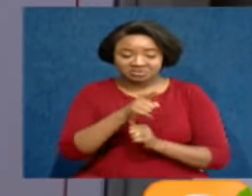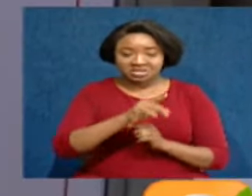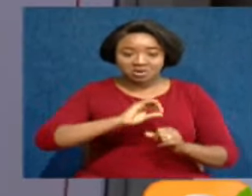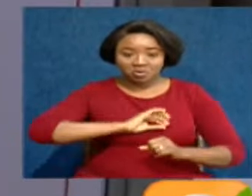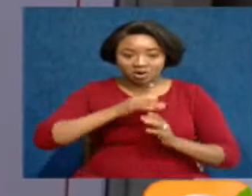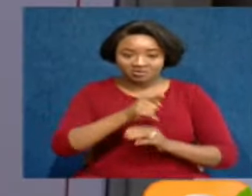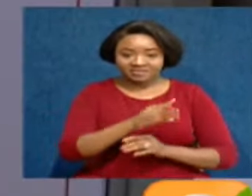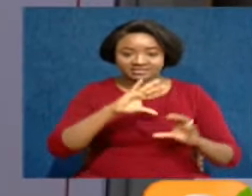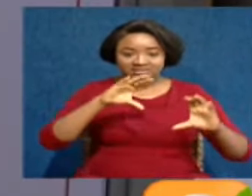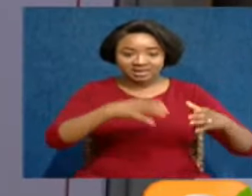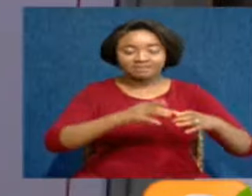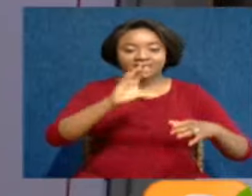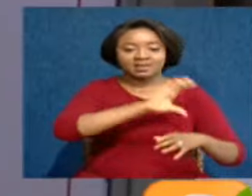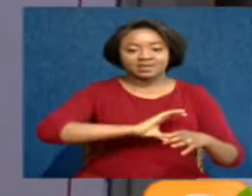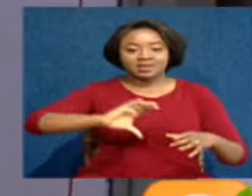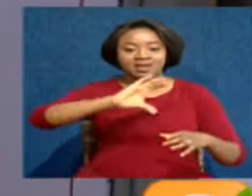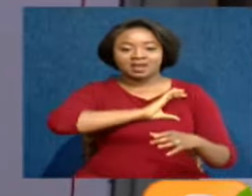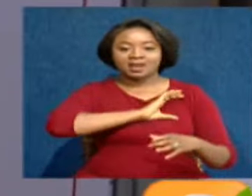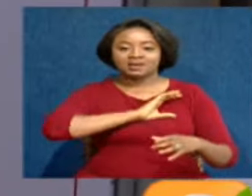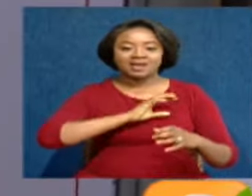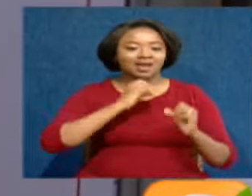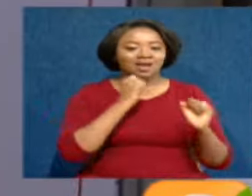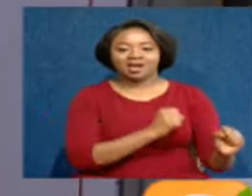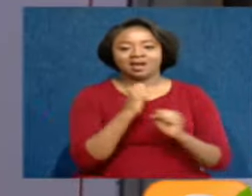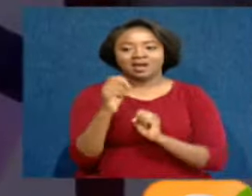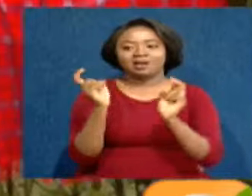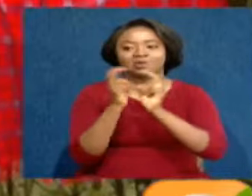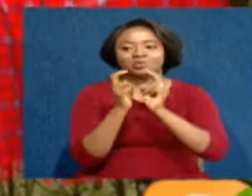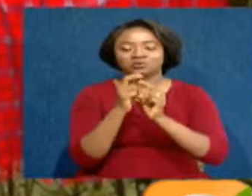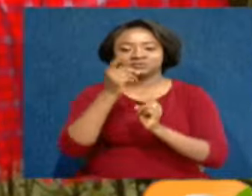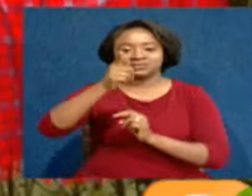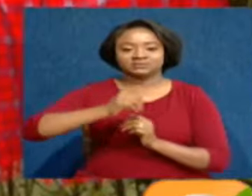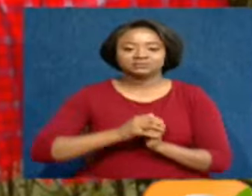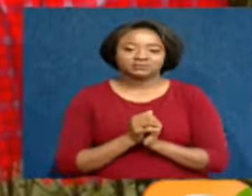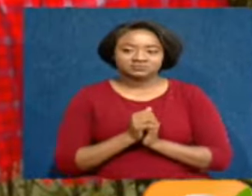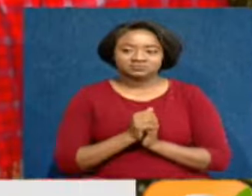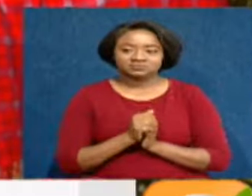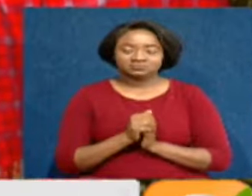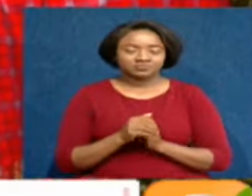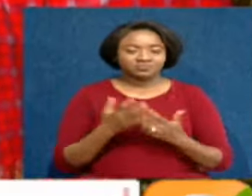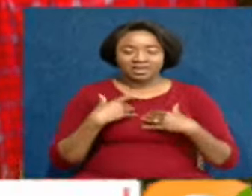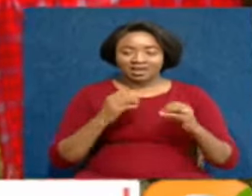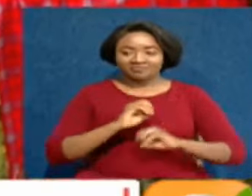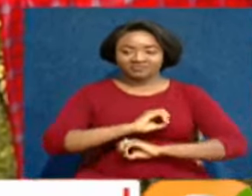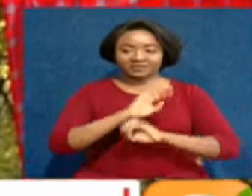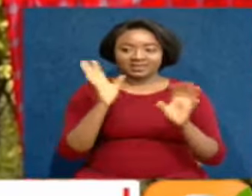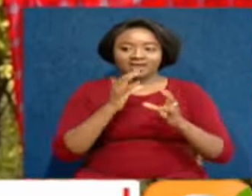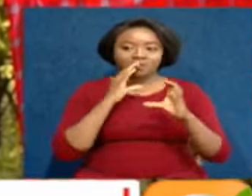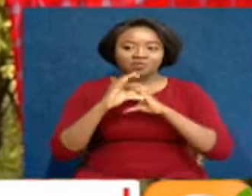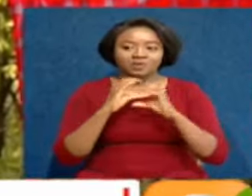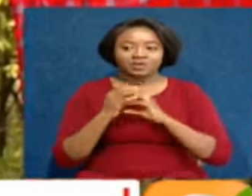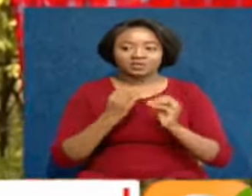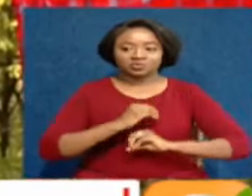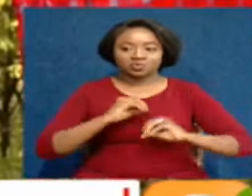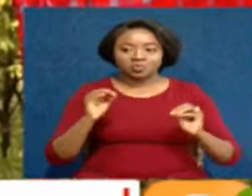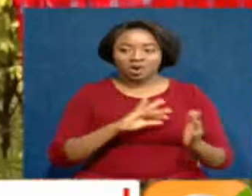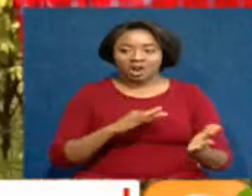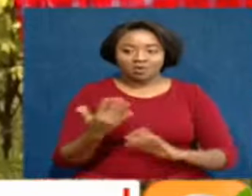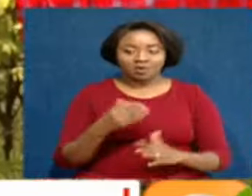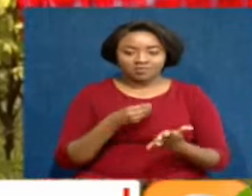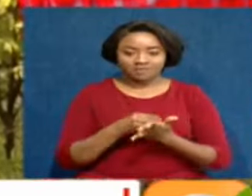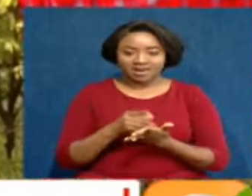Canada na hawezi kuwazungumzia. But there is no clear information about the way forward ya hiyo pesa. Na kama tulipata